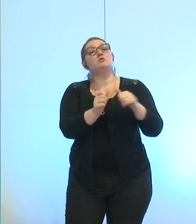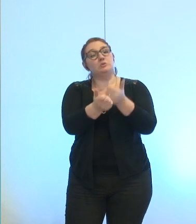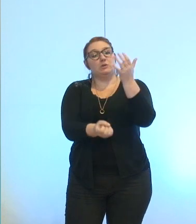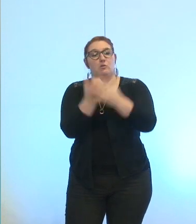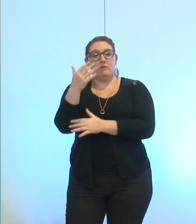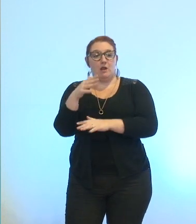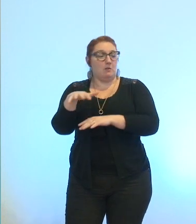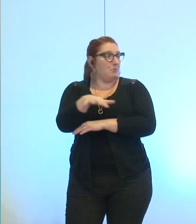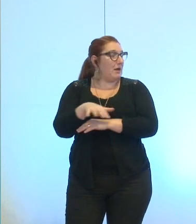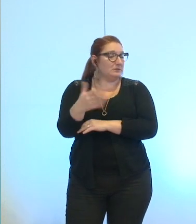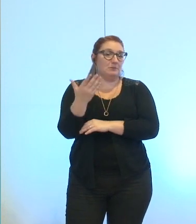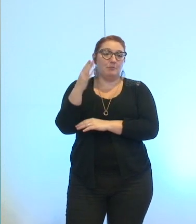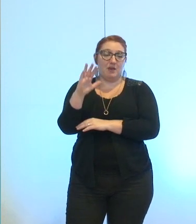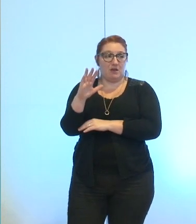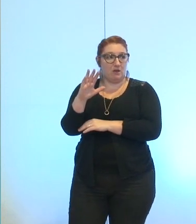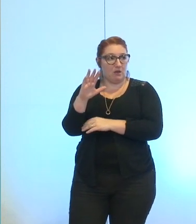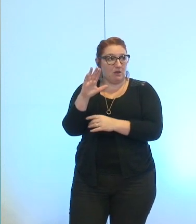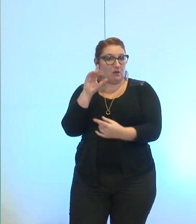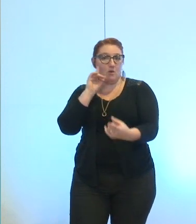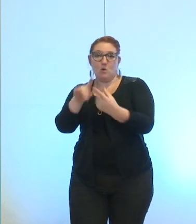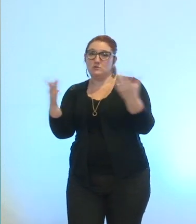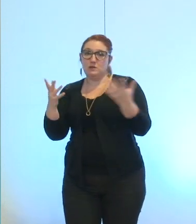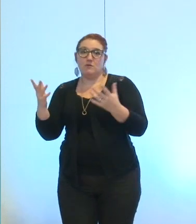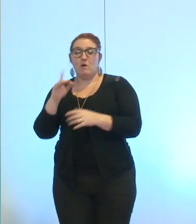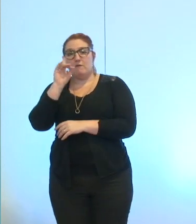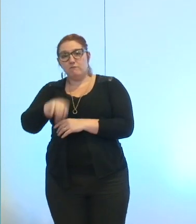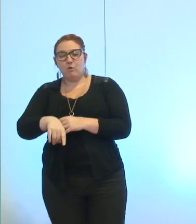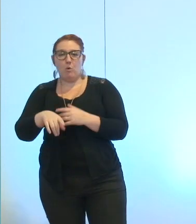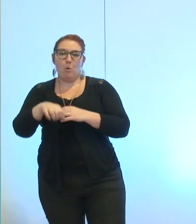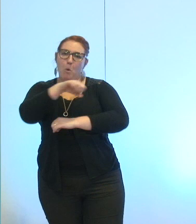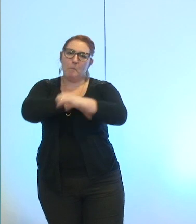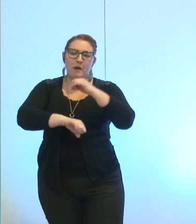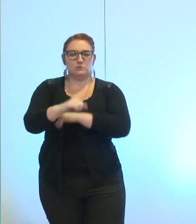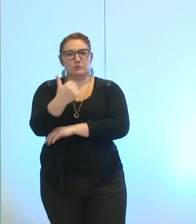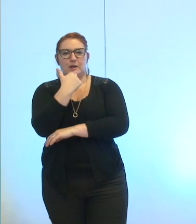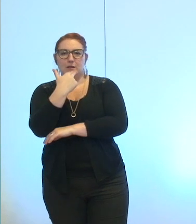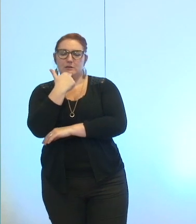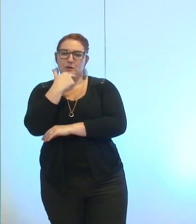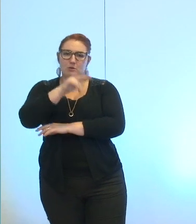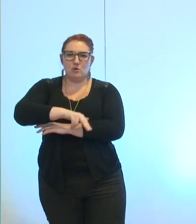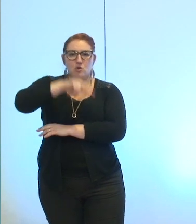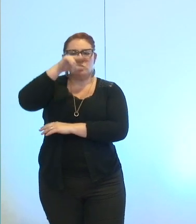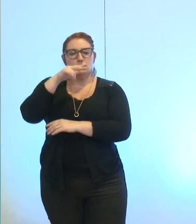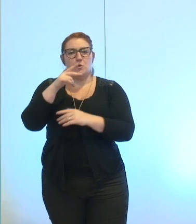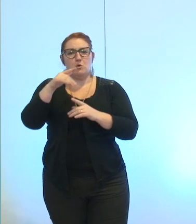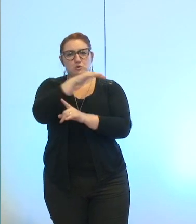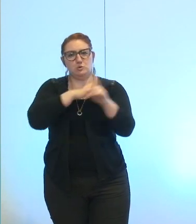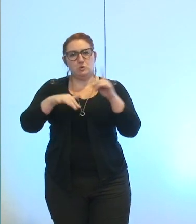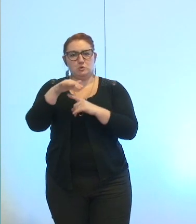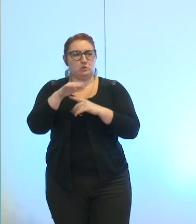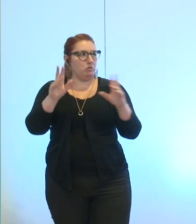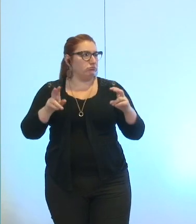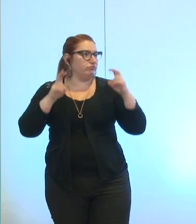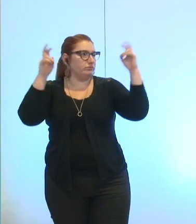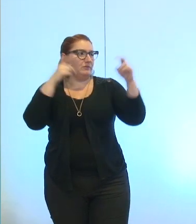est bien et bien d'avoir des opérations de qualité d'augmenter la production de logements sociaux en allant vers 25 % de